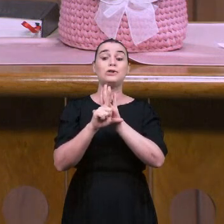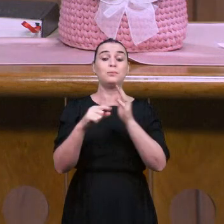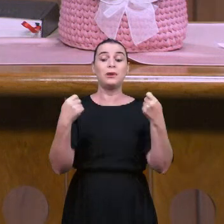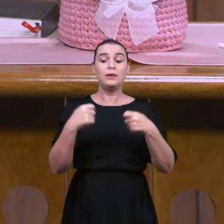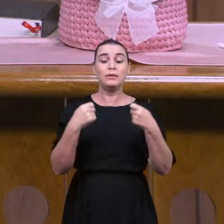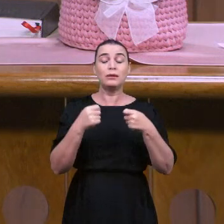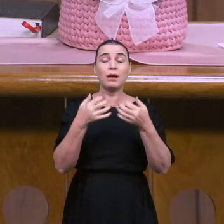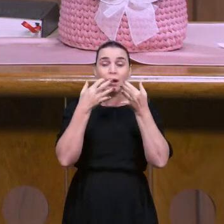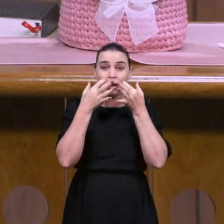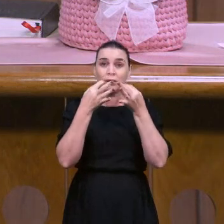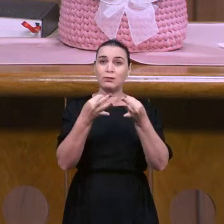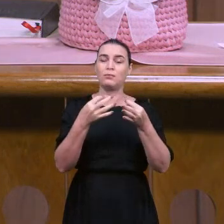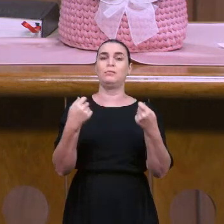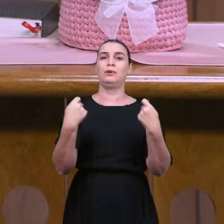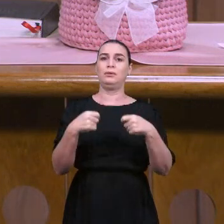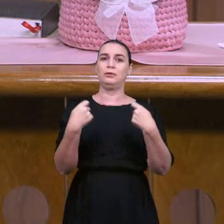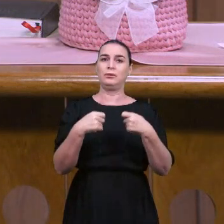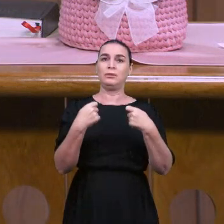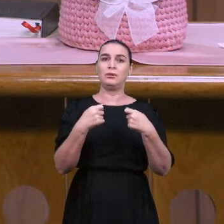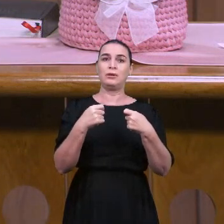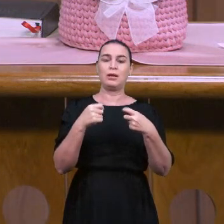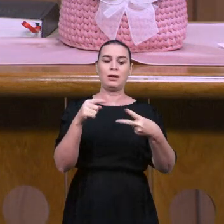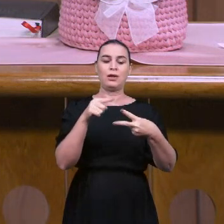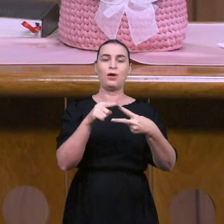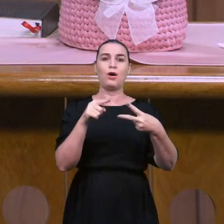doit être pratique. Une autre chose,